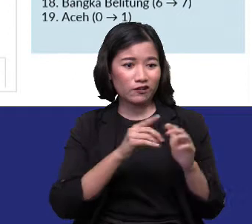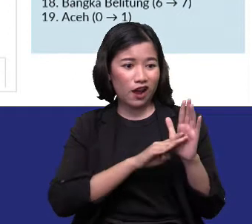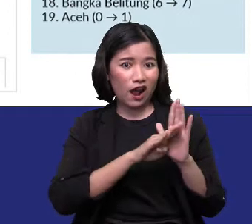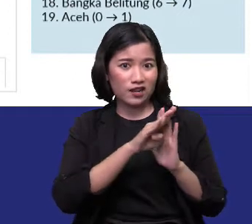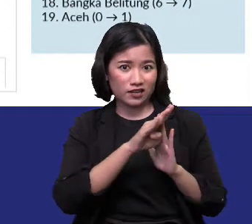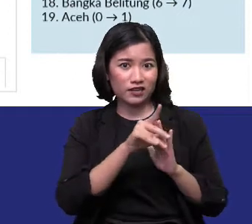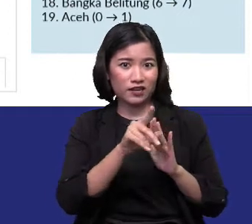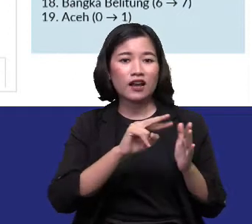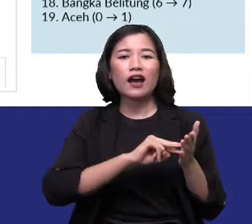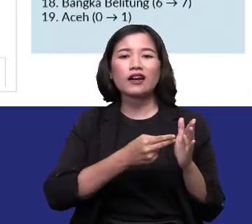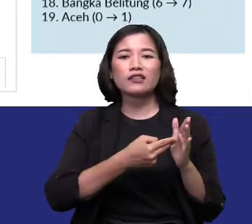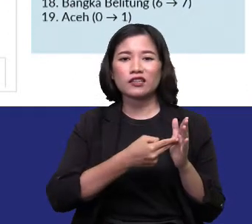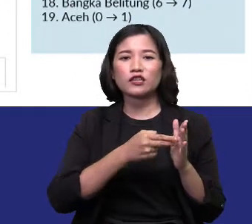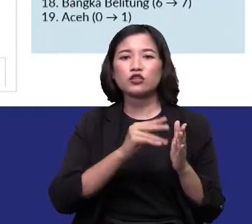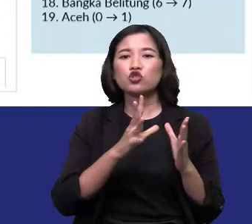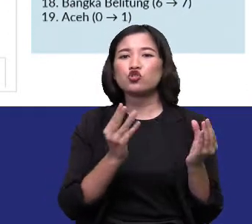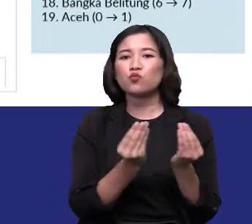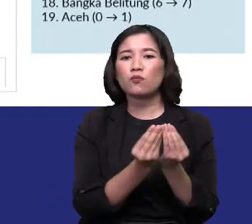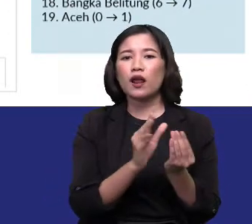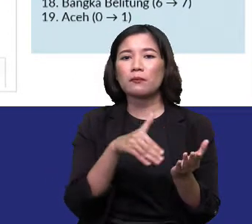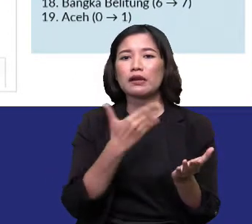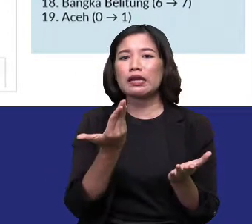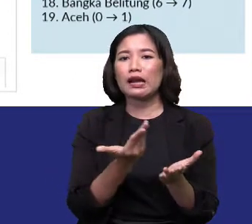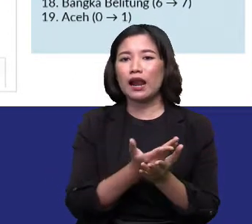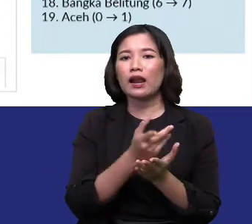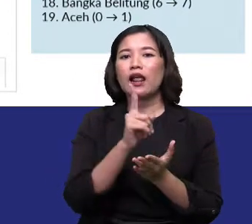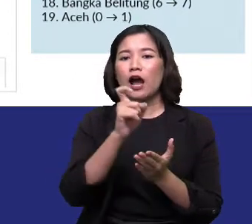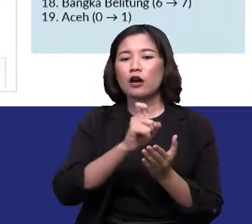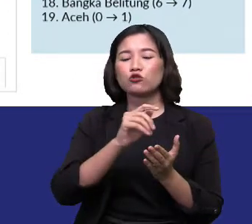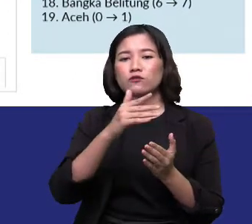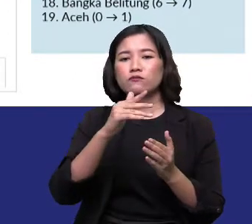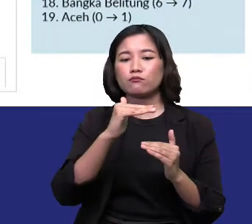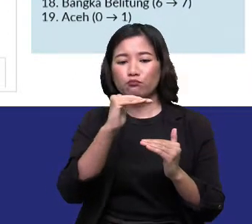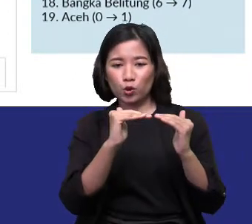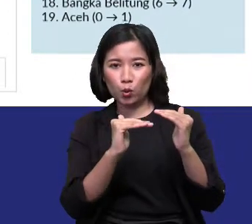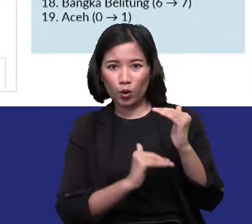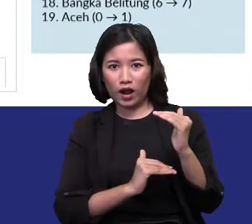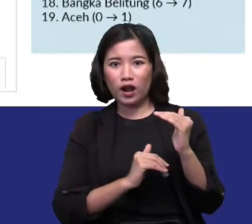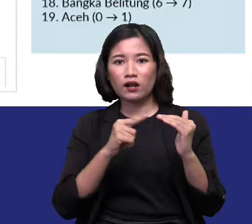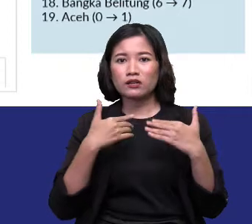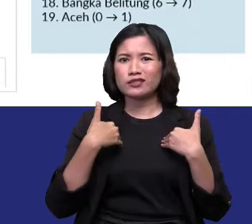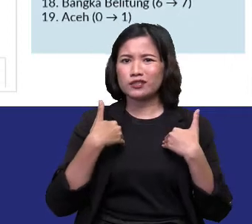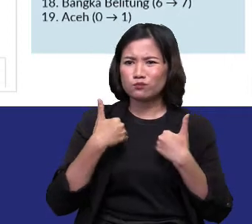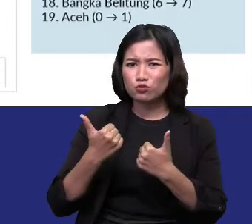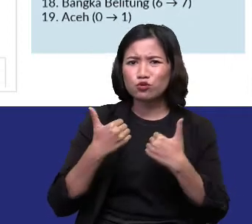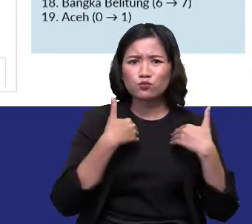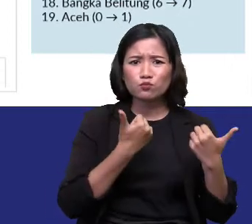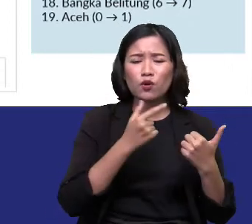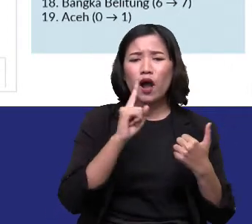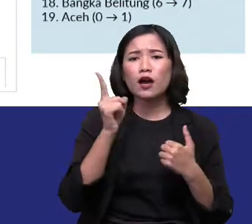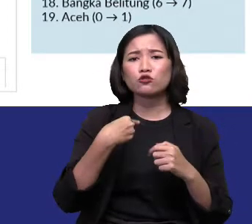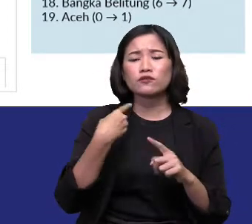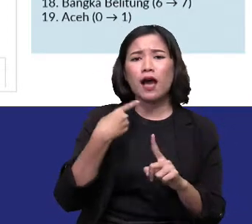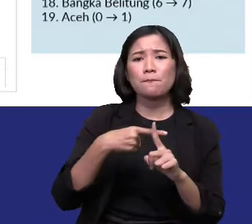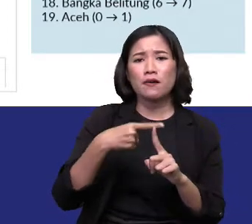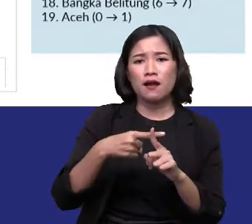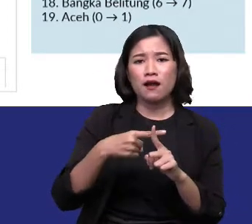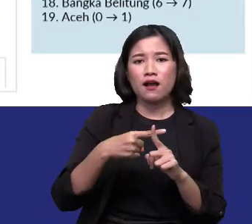kasus kematian harus kita tekan dan persentase kesembuhan harus kita tingkatkan namun di minggu terakhir terjadi